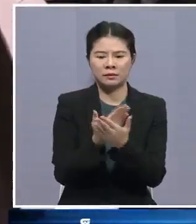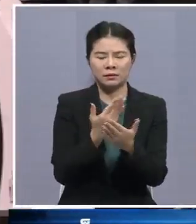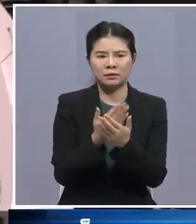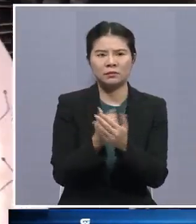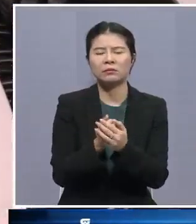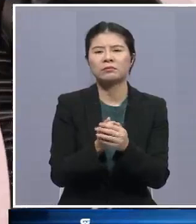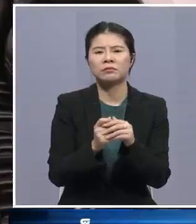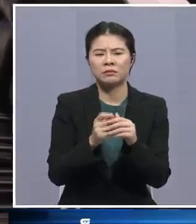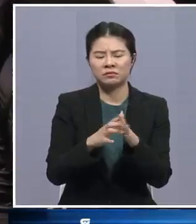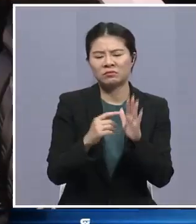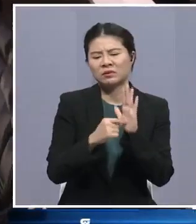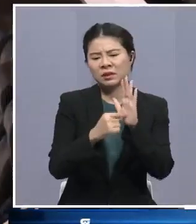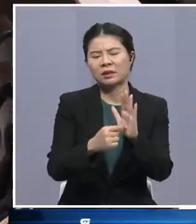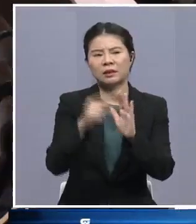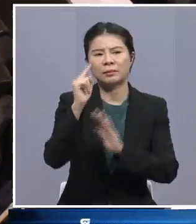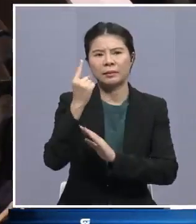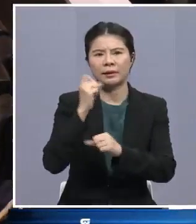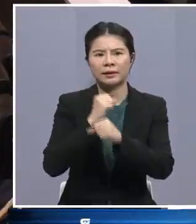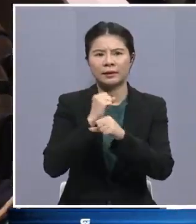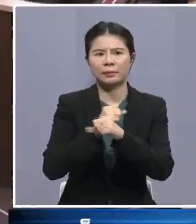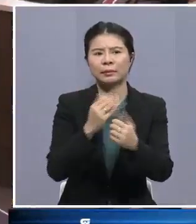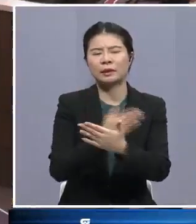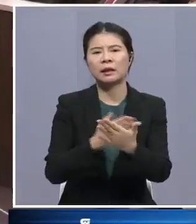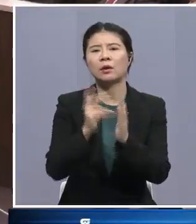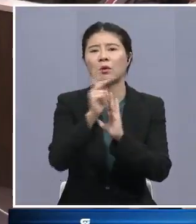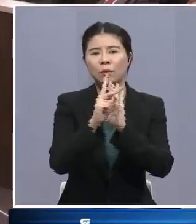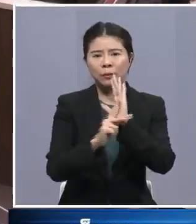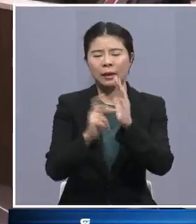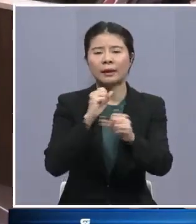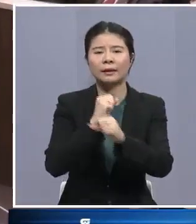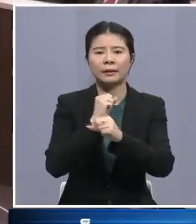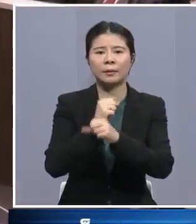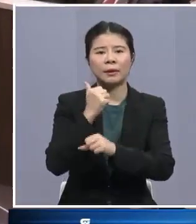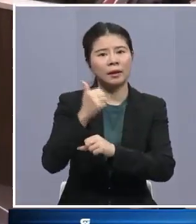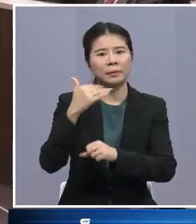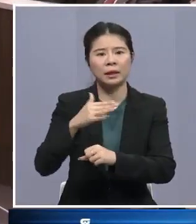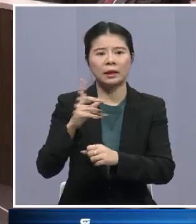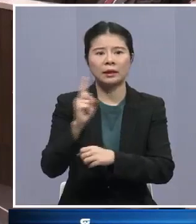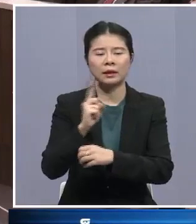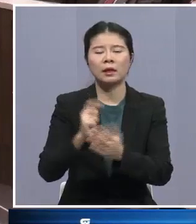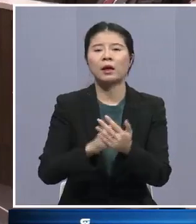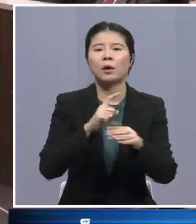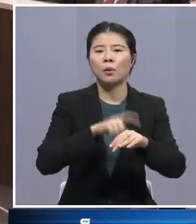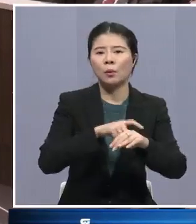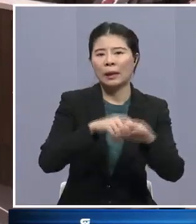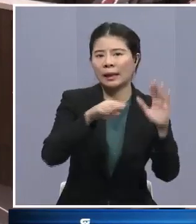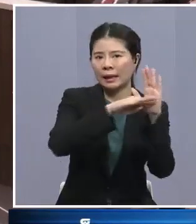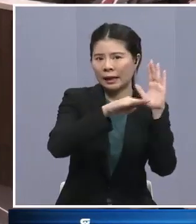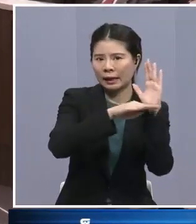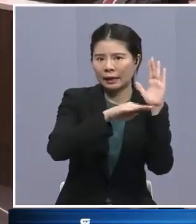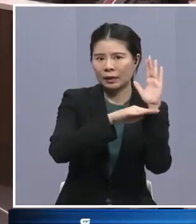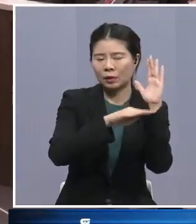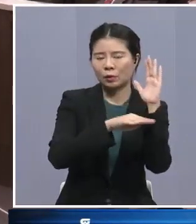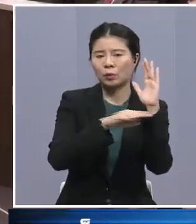เพื่อยืนยันอีกครั้งว่าท้ายที่สุดแล้วสามารถออกเป็นกฎหมายได้ทีนี้ถ้านับระยะเวลาขั้นตอนใน